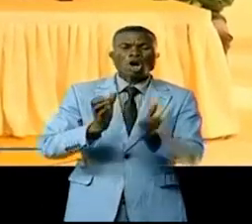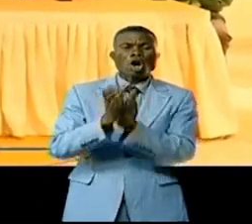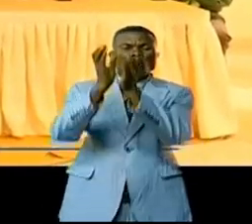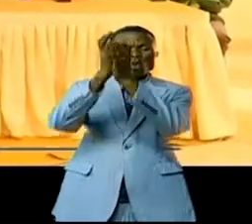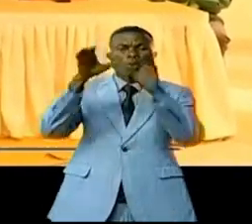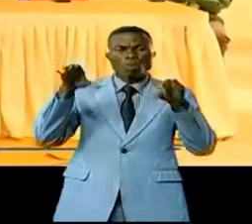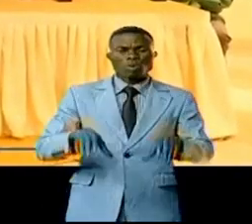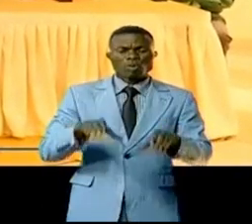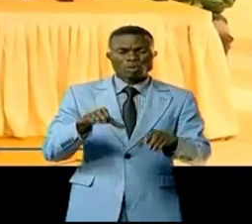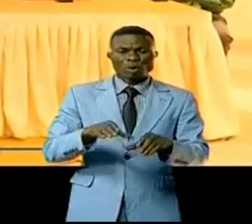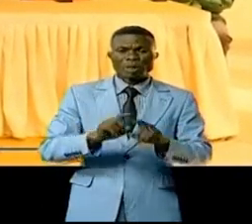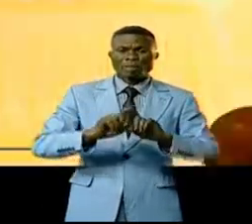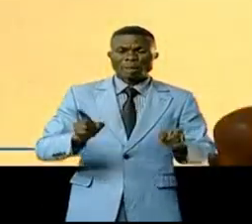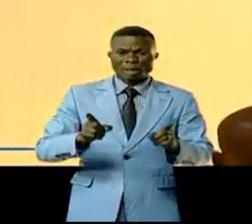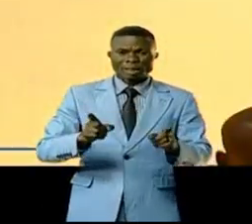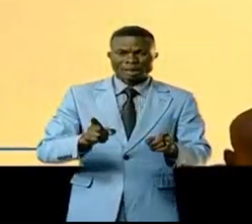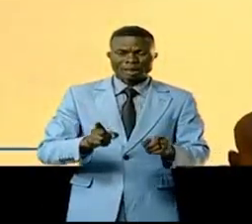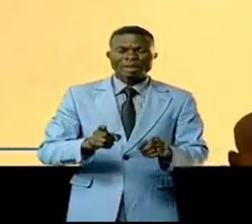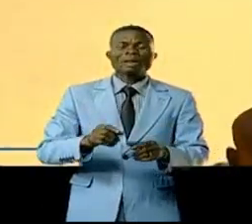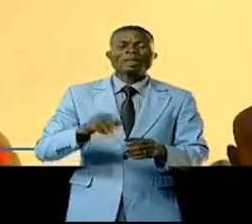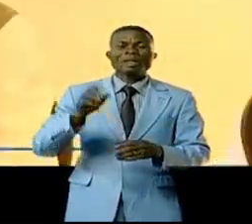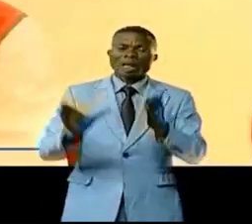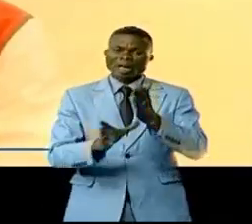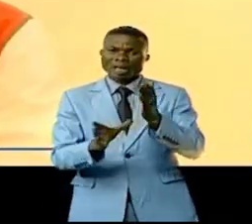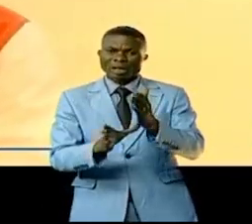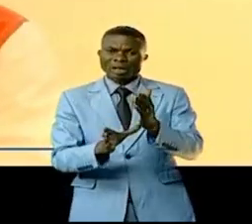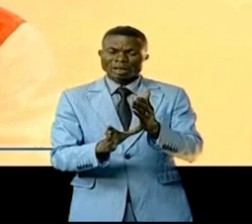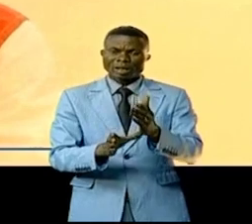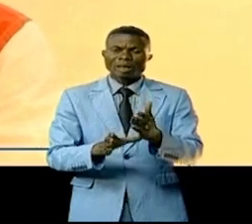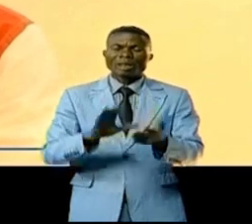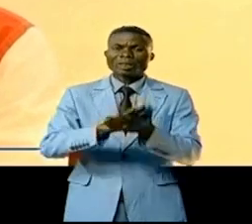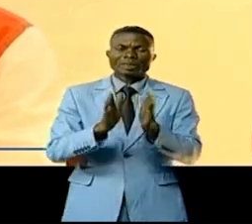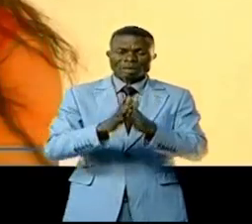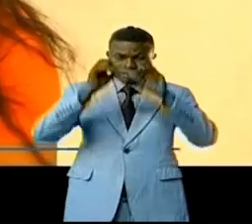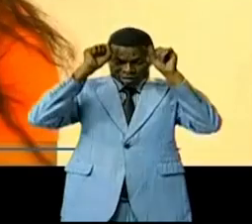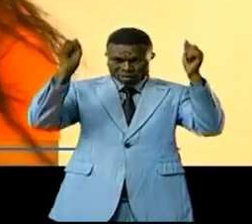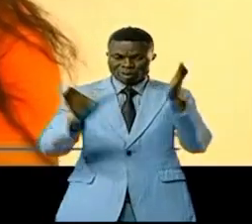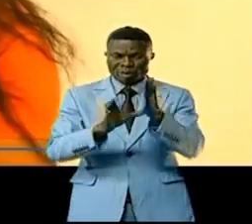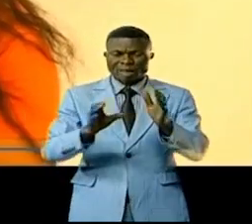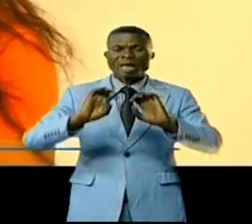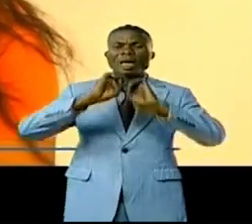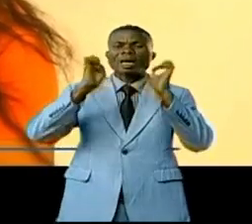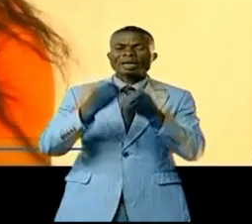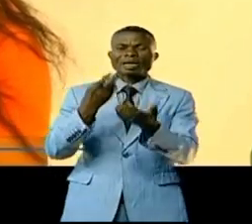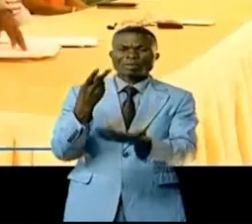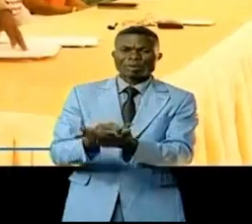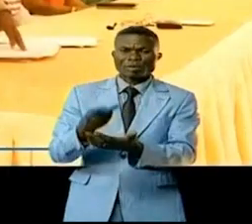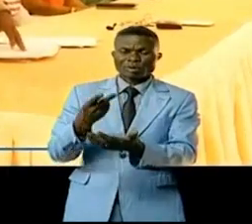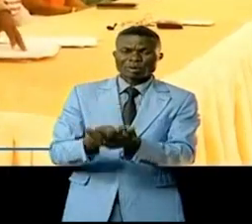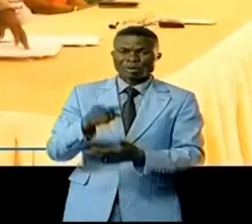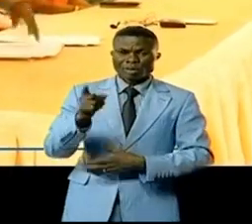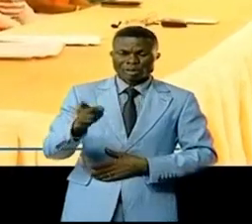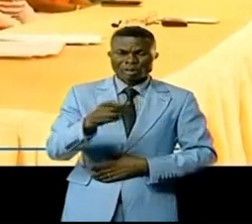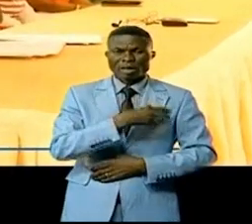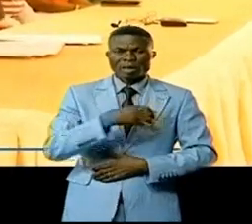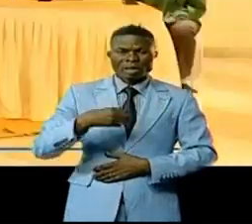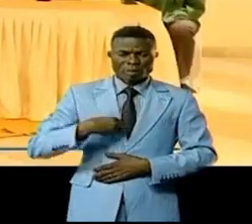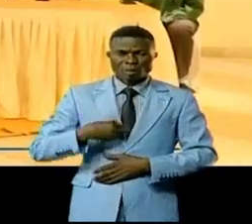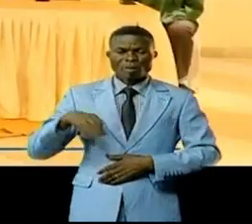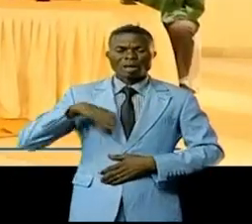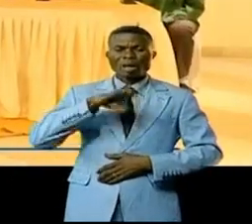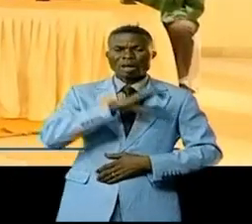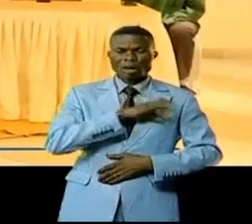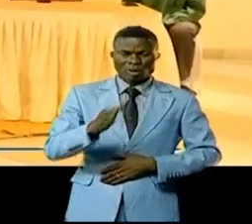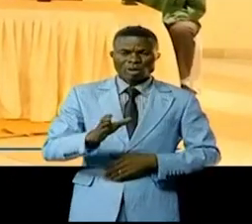étant voté, M. Simplice Mateka Moufoua est désormais vice-président du club, mais aussi Mme Mama qui intègre le comité et a